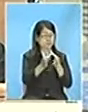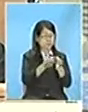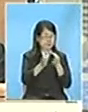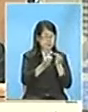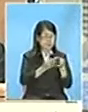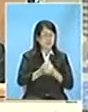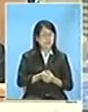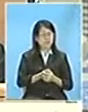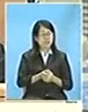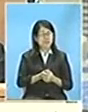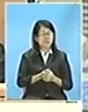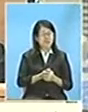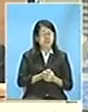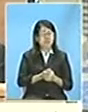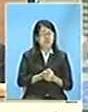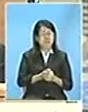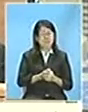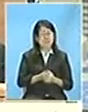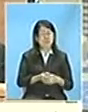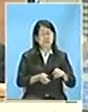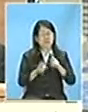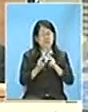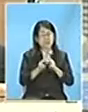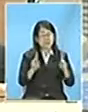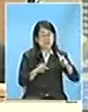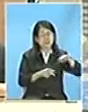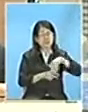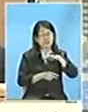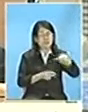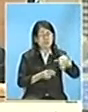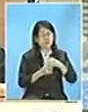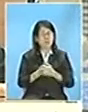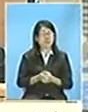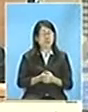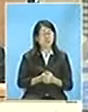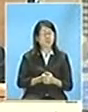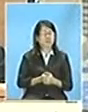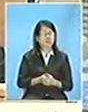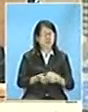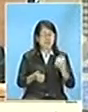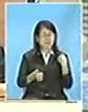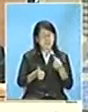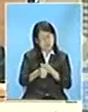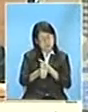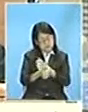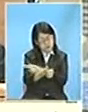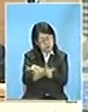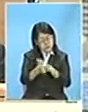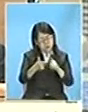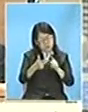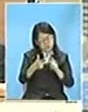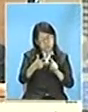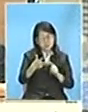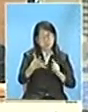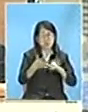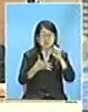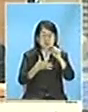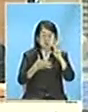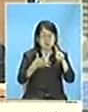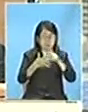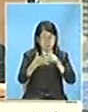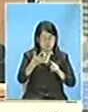อท่านเจริญภักดีวณิชพลอากาศตรีเฉลิมชัยเครืองามคุณหมอเจตศิริธนานนท์คุณจรินท่านจรินหันสืบสายท่านอาจารย์รองศา